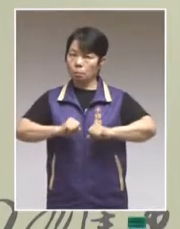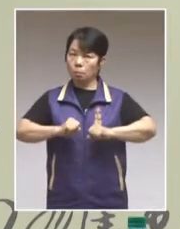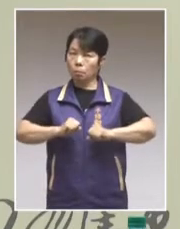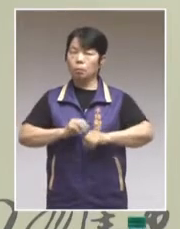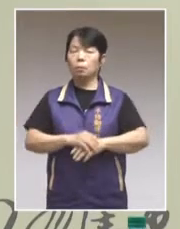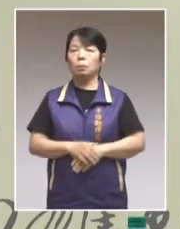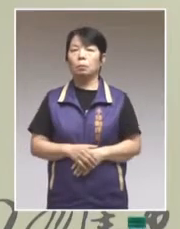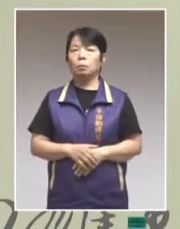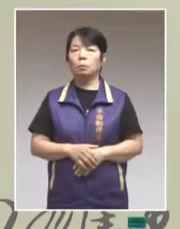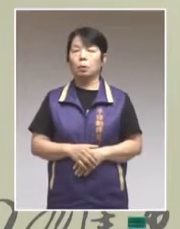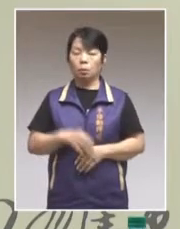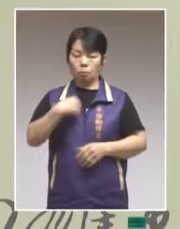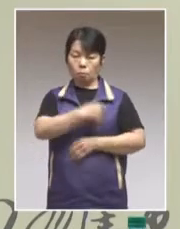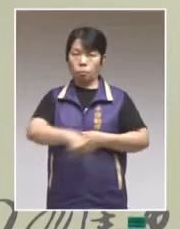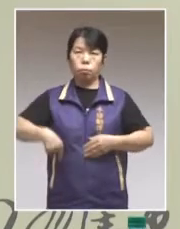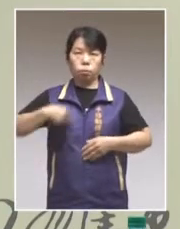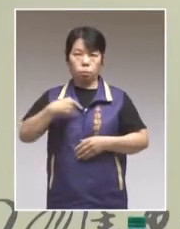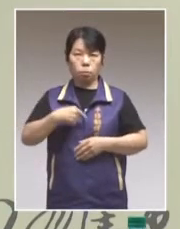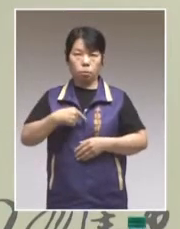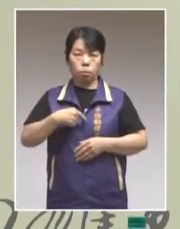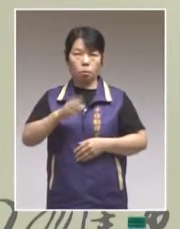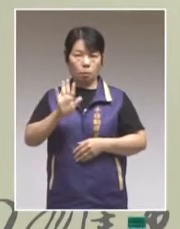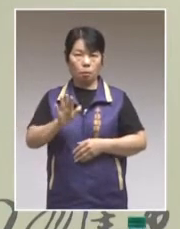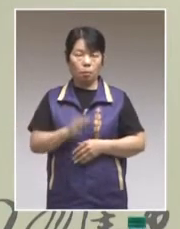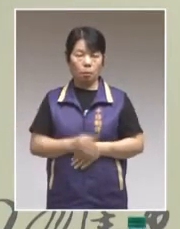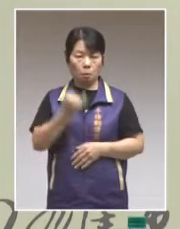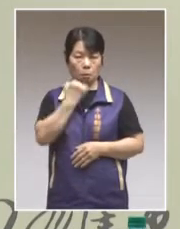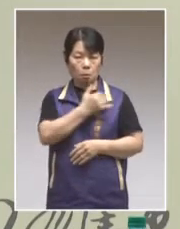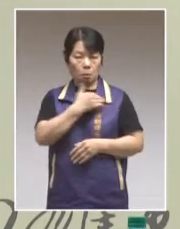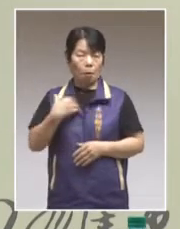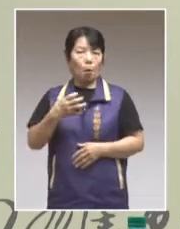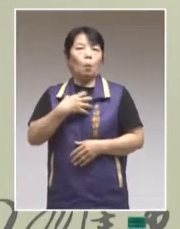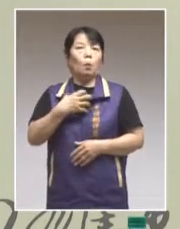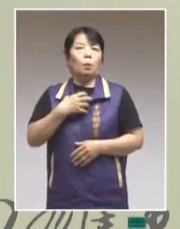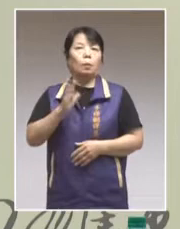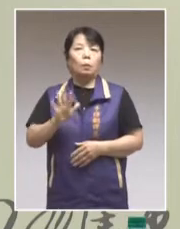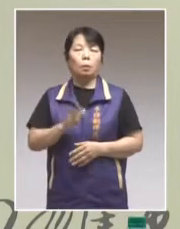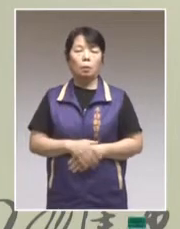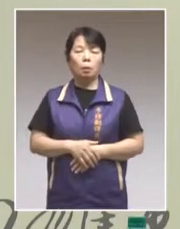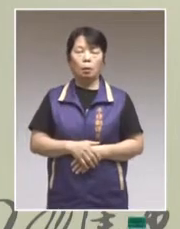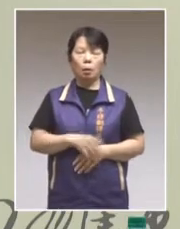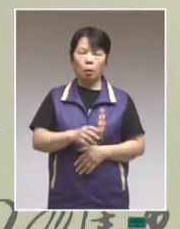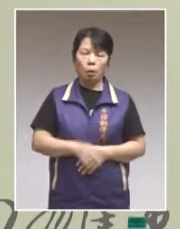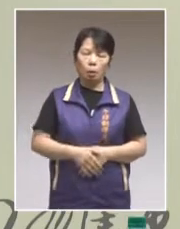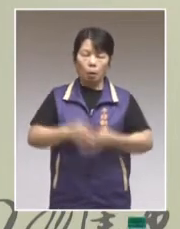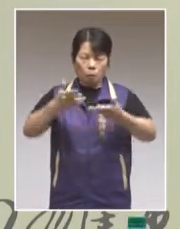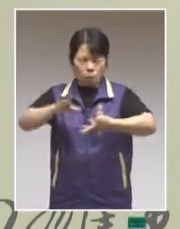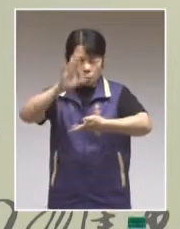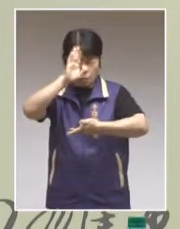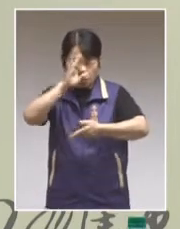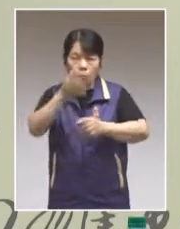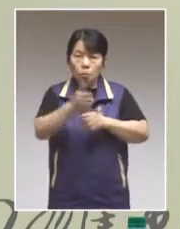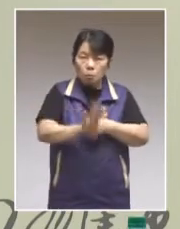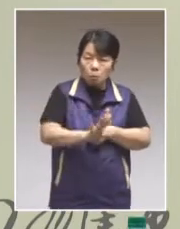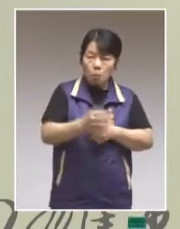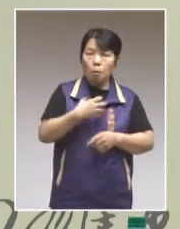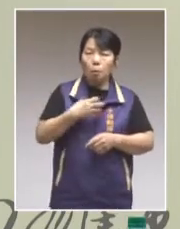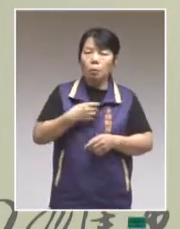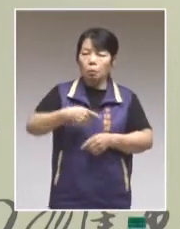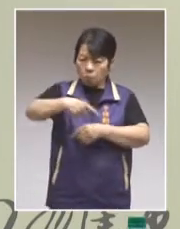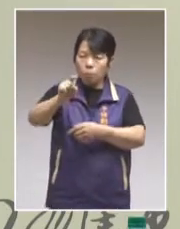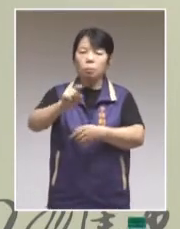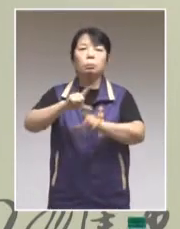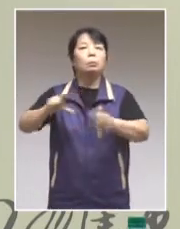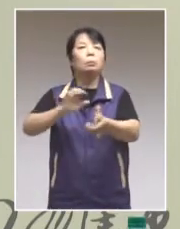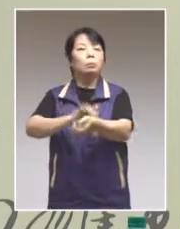是这个身体有可能会有风险，比如说有重症或死亡风险的时候，还是要住院。